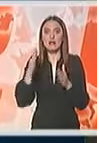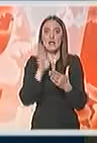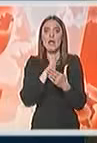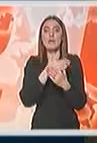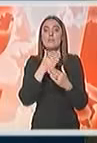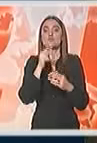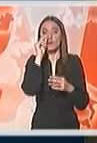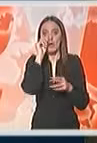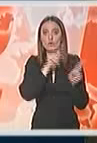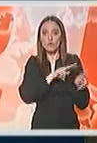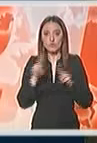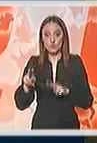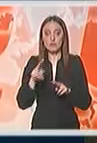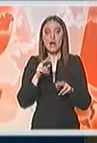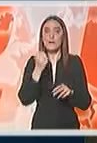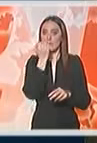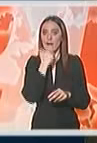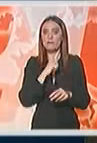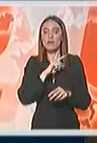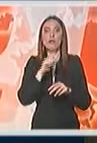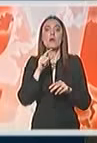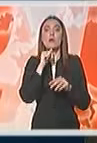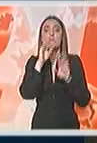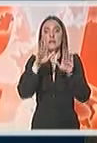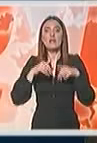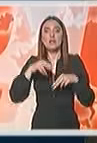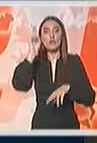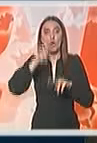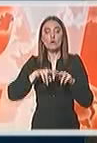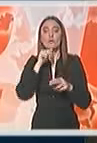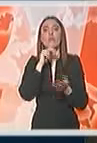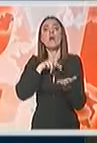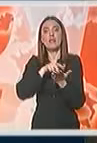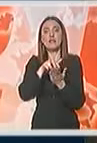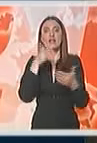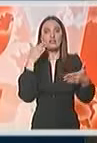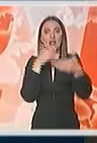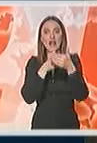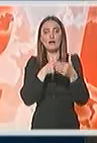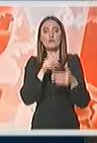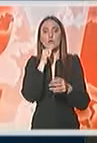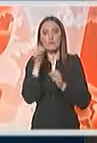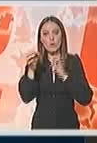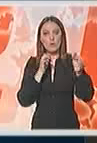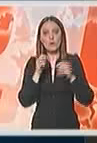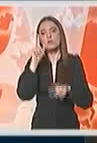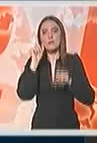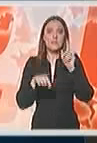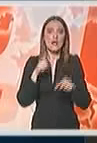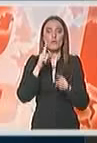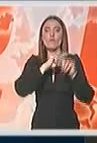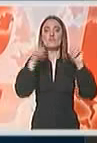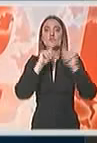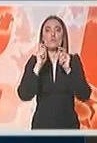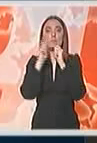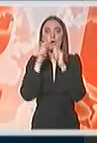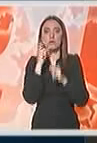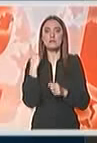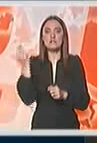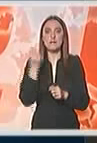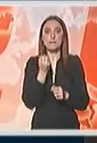suda pravde da prihvati odluku i da ide direktno i konstruktivno u neku vrstu pregovore